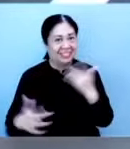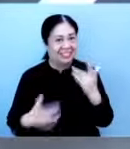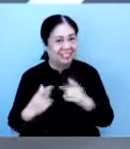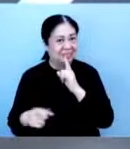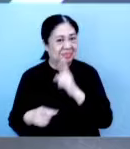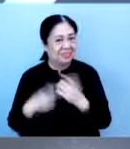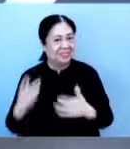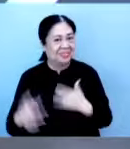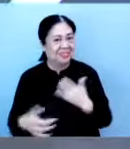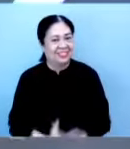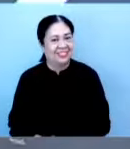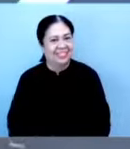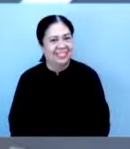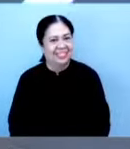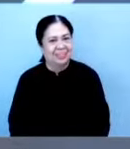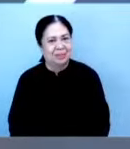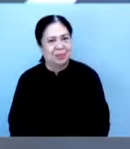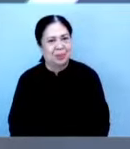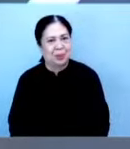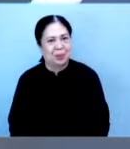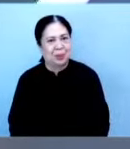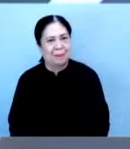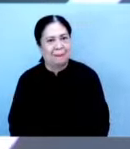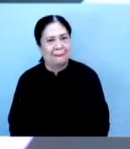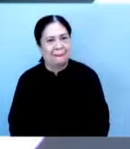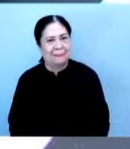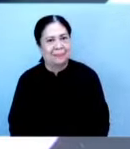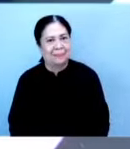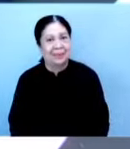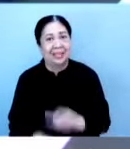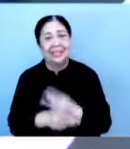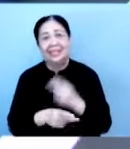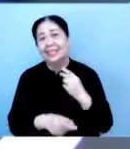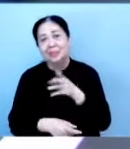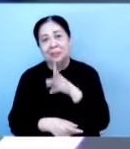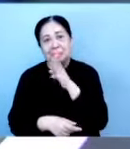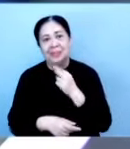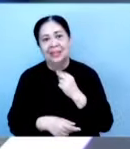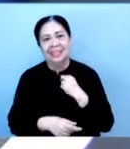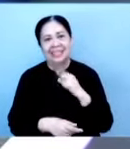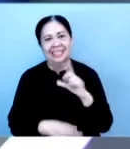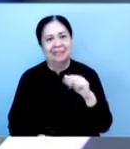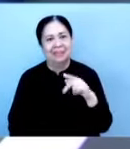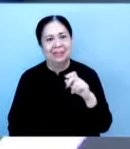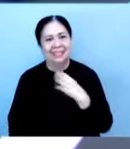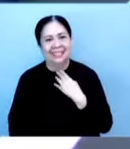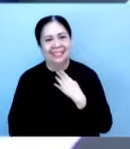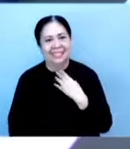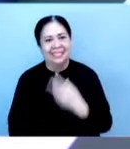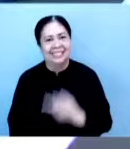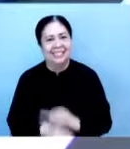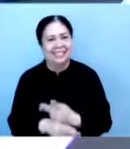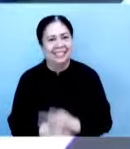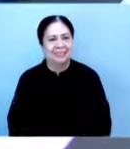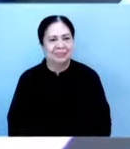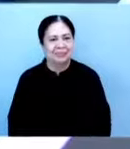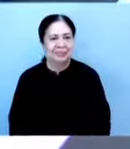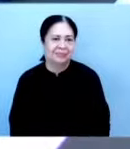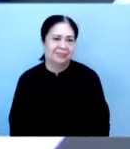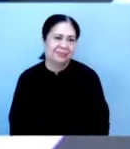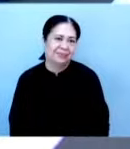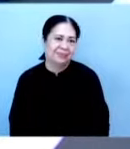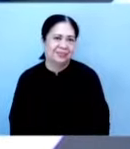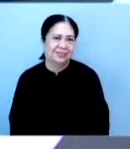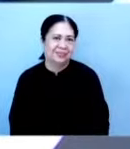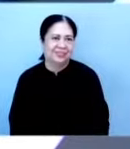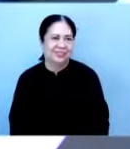Buti nga Natapos mo na o yung lapel mo yung lapel mo ay oo nga wala ka let's go